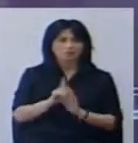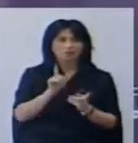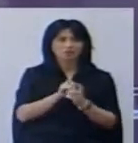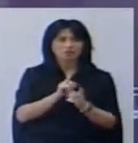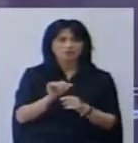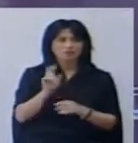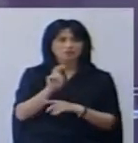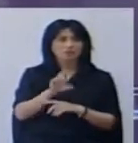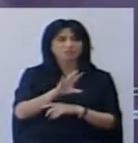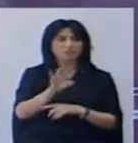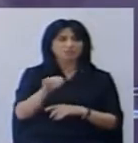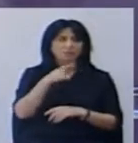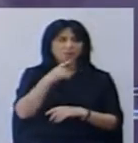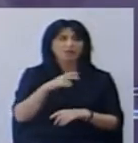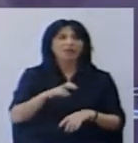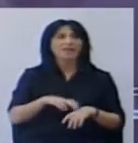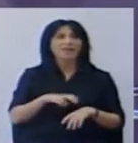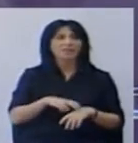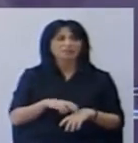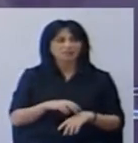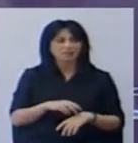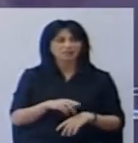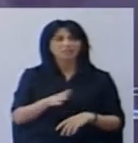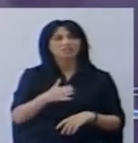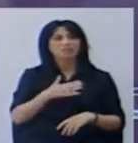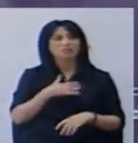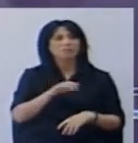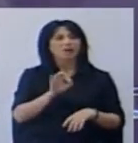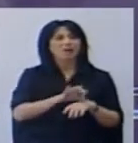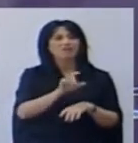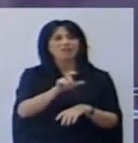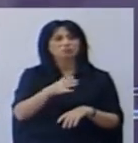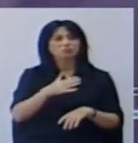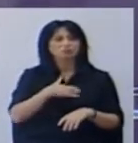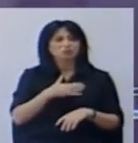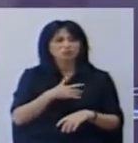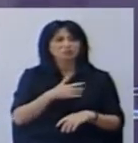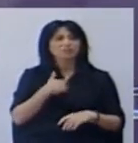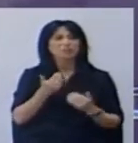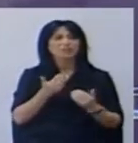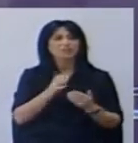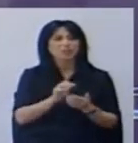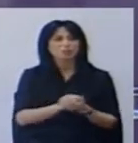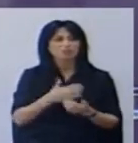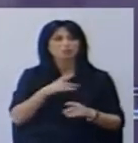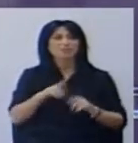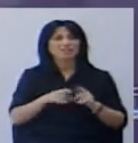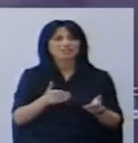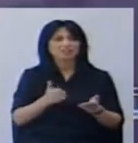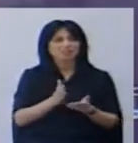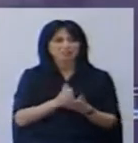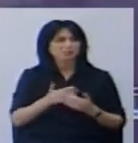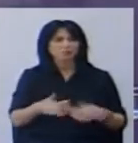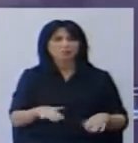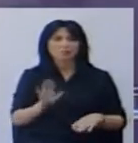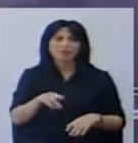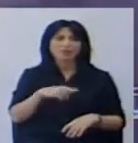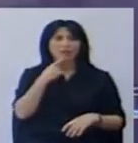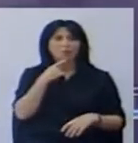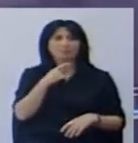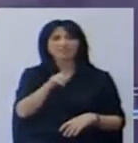ეხლა შეხვედრებზე სადაც დადის ყველგან ამბობს ექიმია, თქვენ ხართ ჩემი პაციენტები, თქვენ ხართ ჩემი ნათლულები, თქვენ ხართ ჩემი ნათესავები და შემდეგ